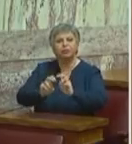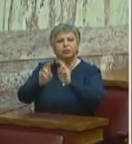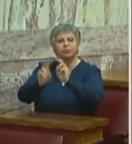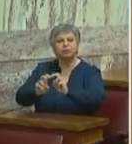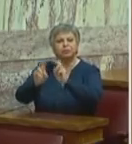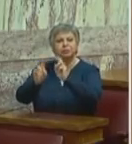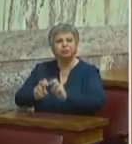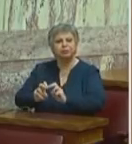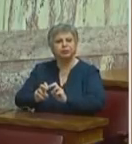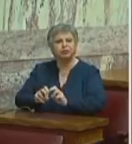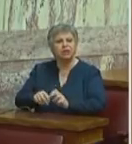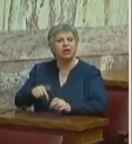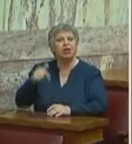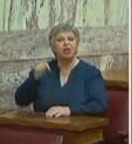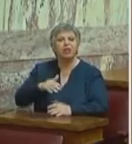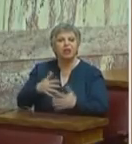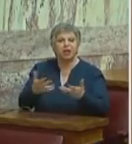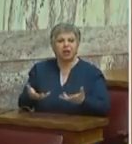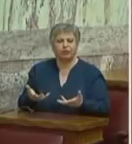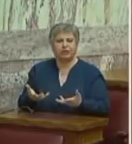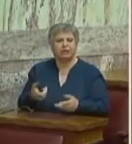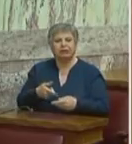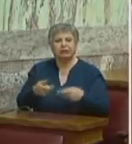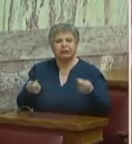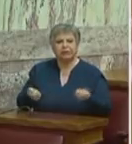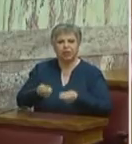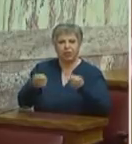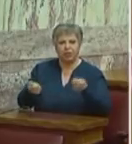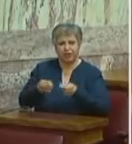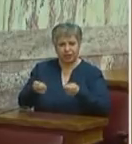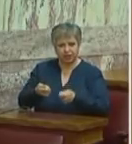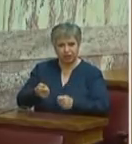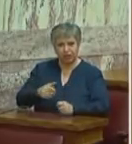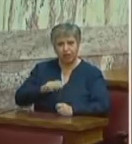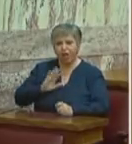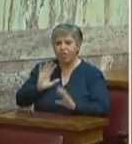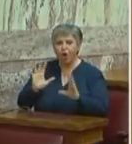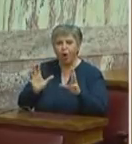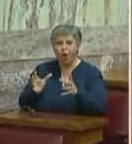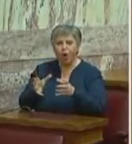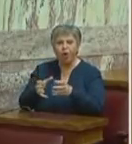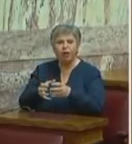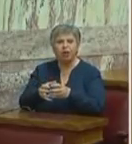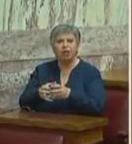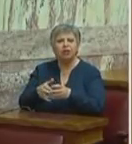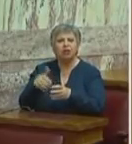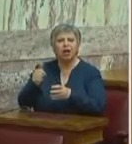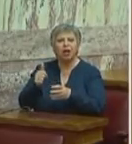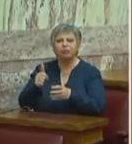δεχόταν λανθασμένα την αρμοδιότητά της, τότε όλα θα κατέληγαν στον κεάδα της